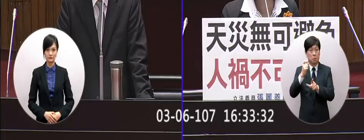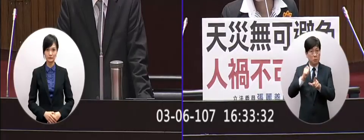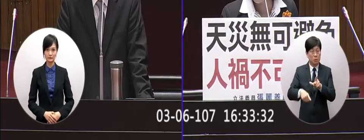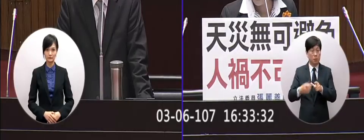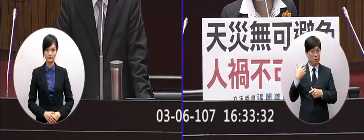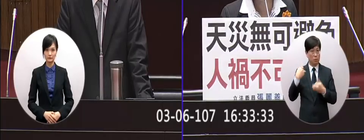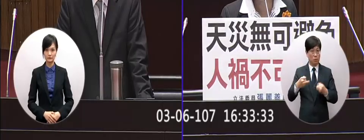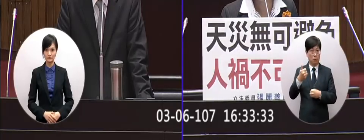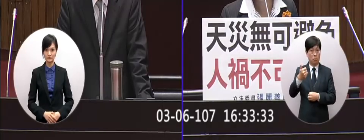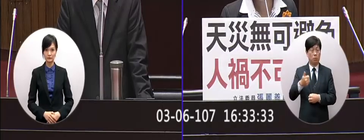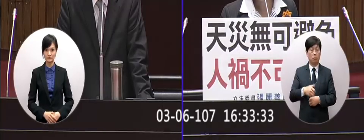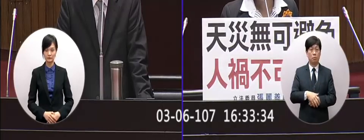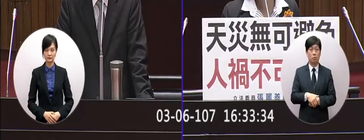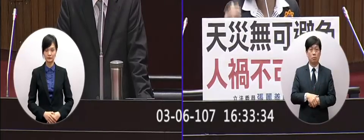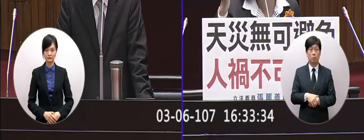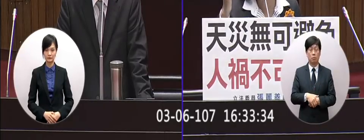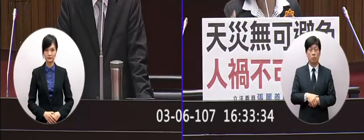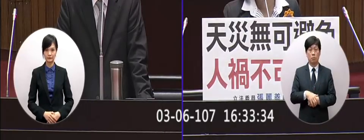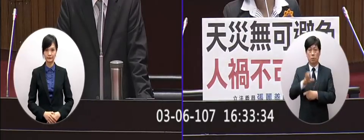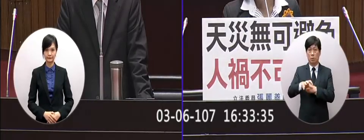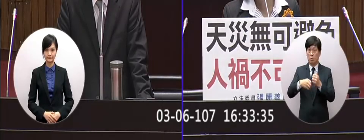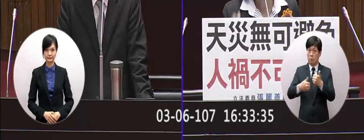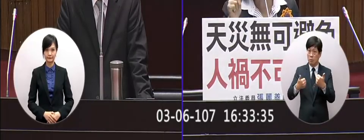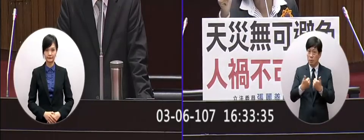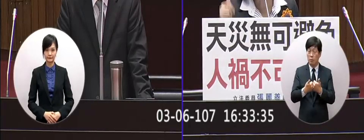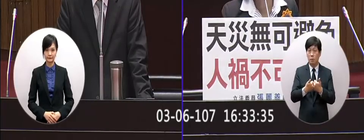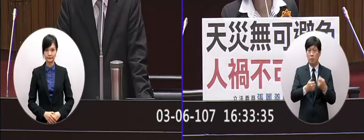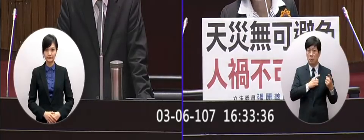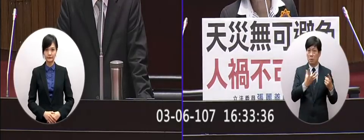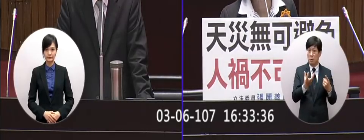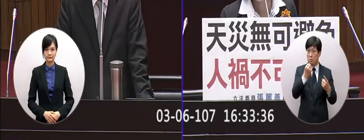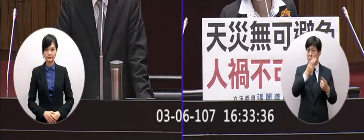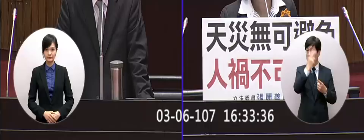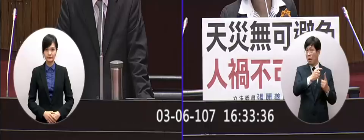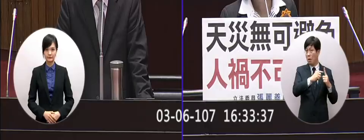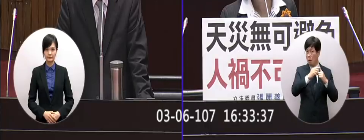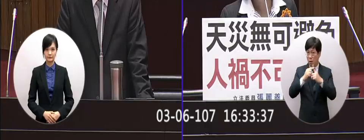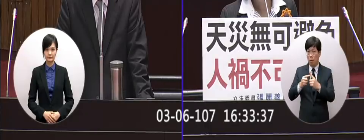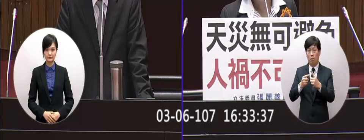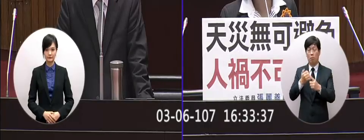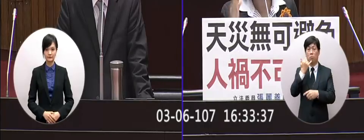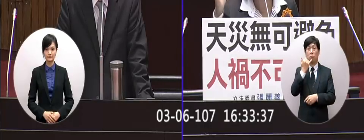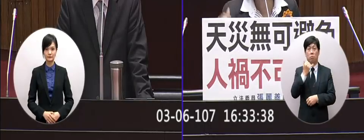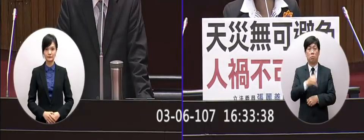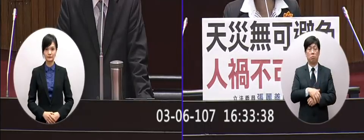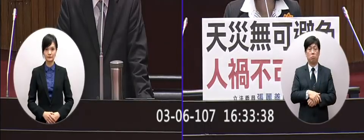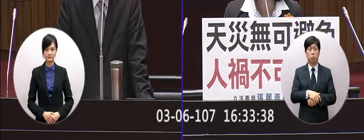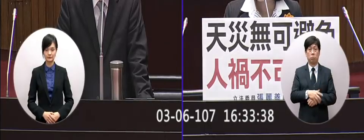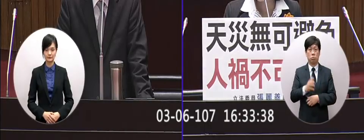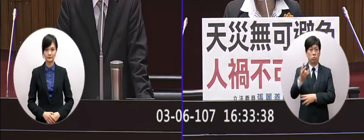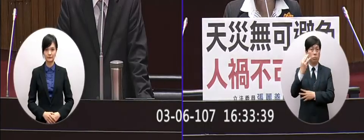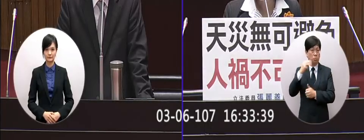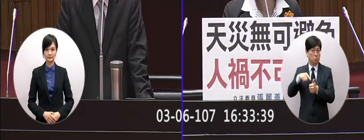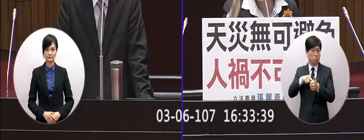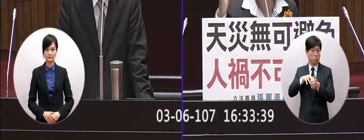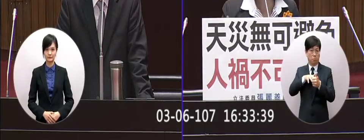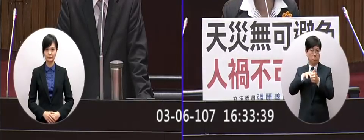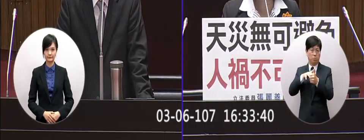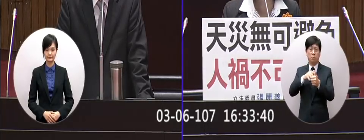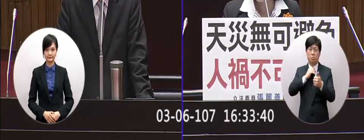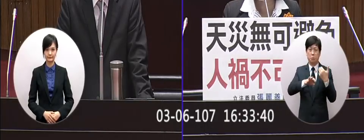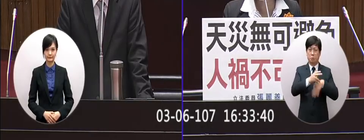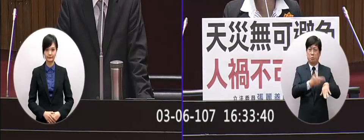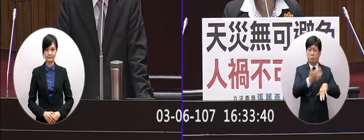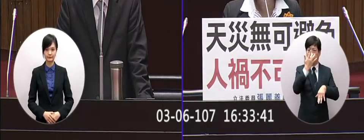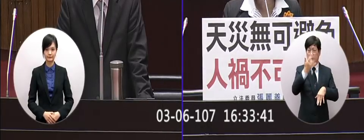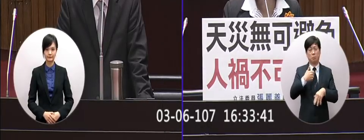前业绩非常好的，农委会你有权利派人事啊，政治凌驾专业啊，外行领